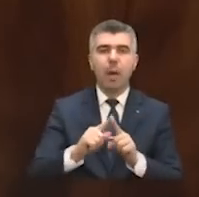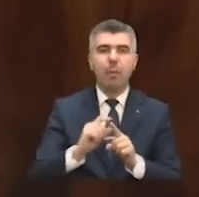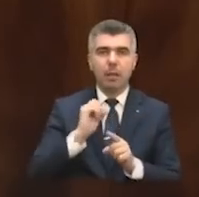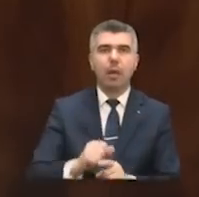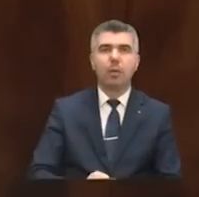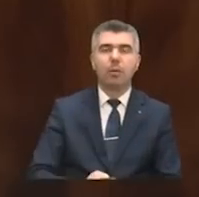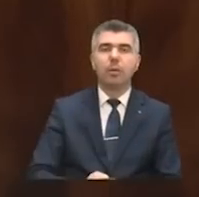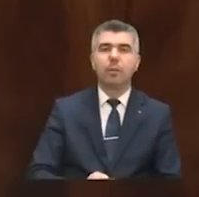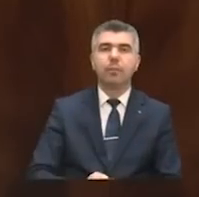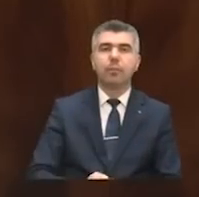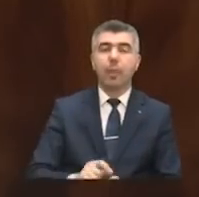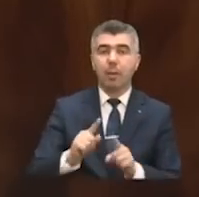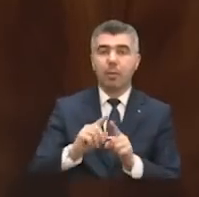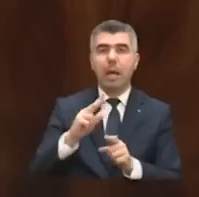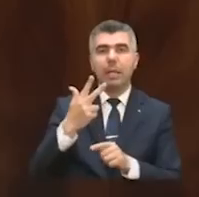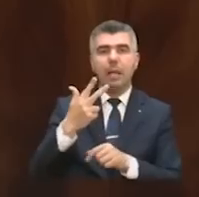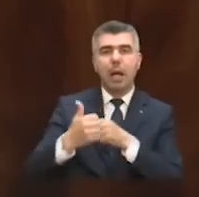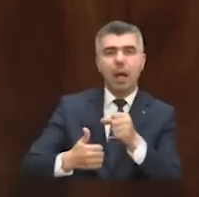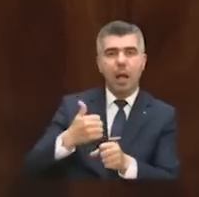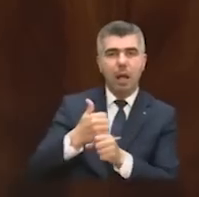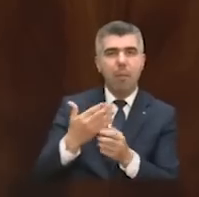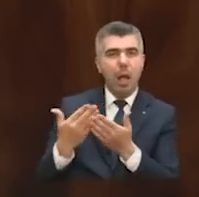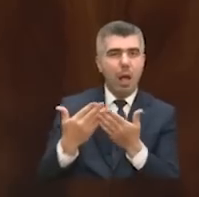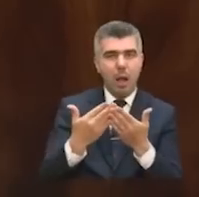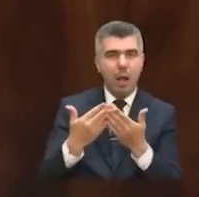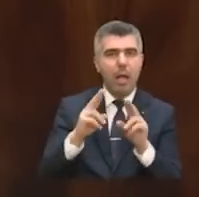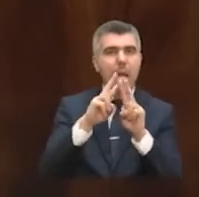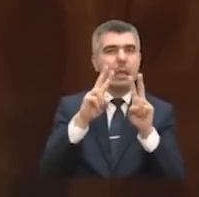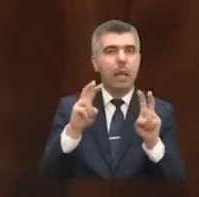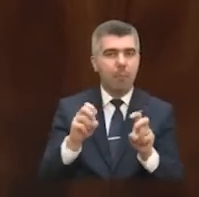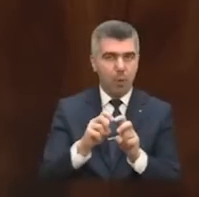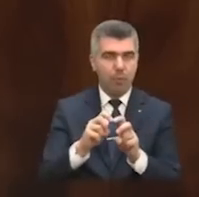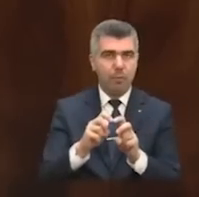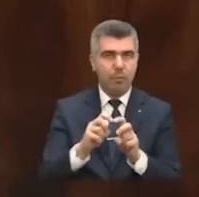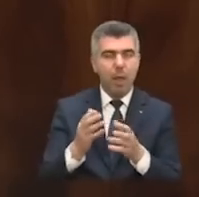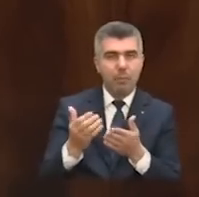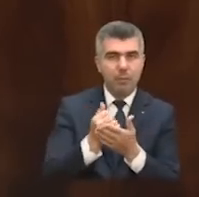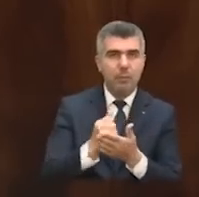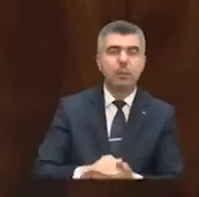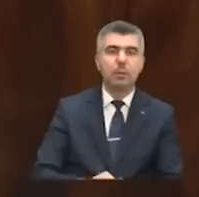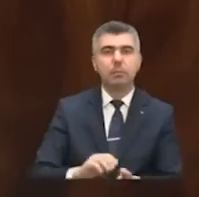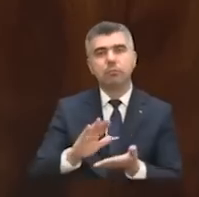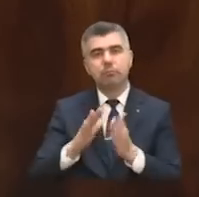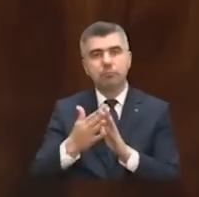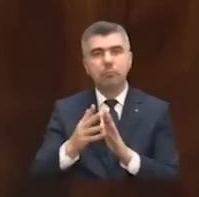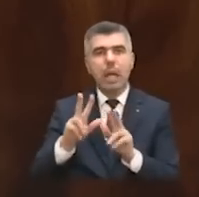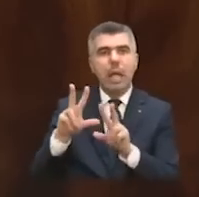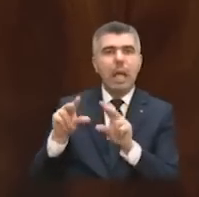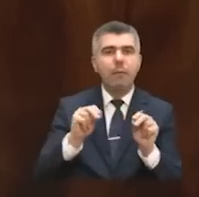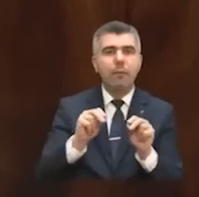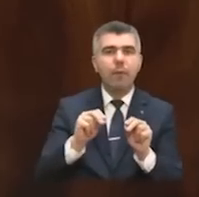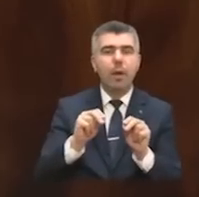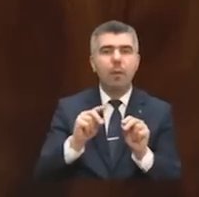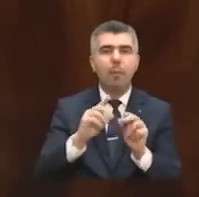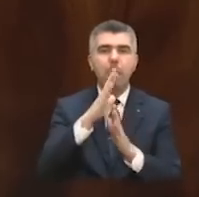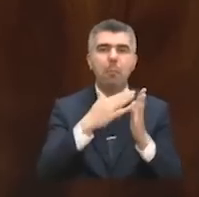اتفق، اجازه 3 سنين وفيها قريبا نفس البروغرام